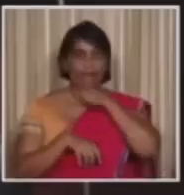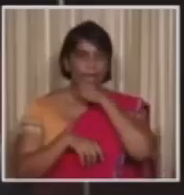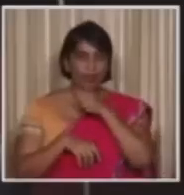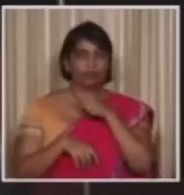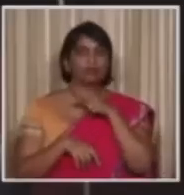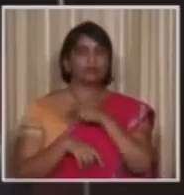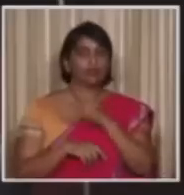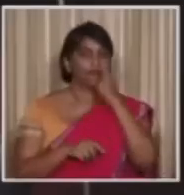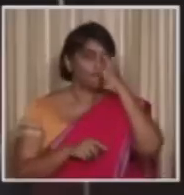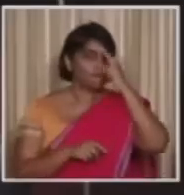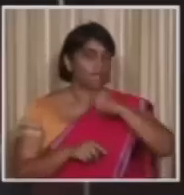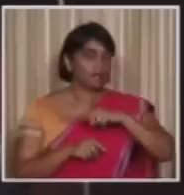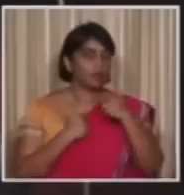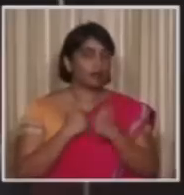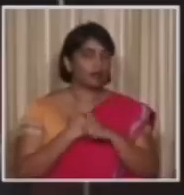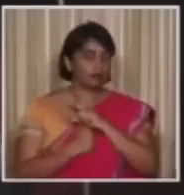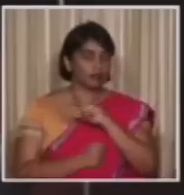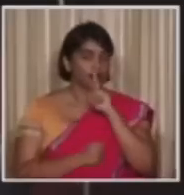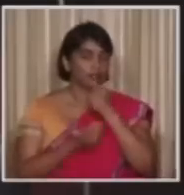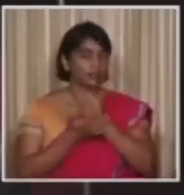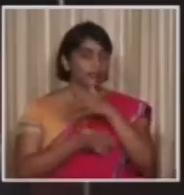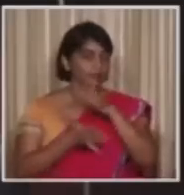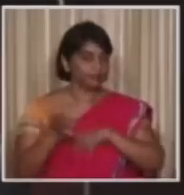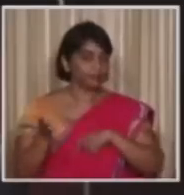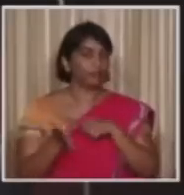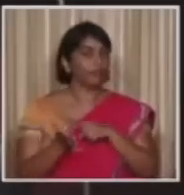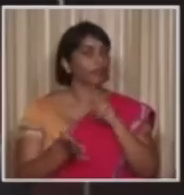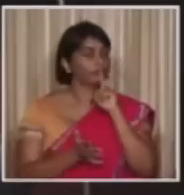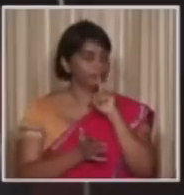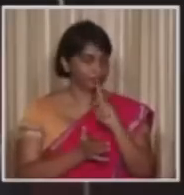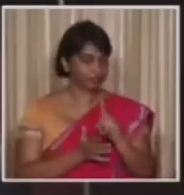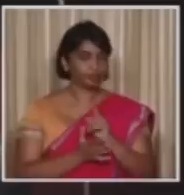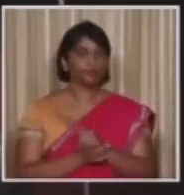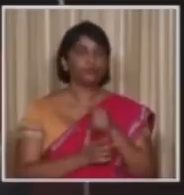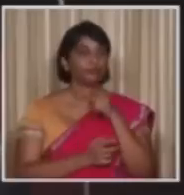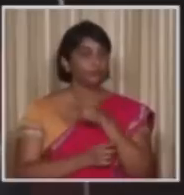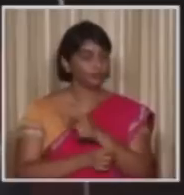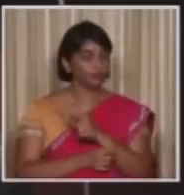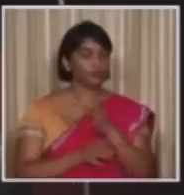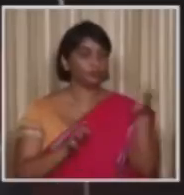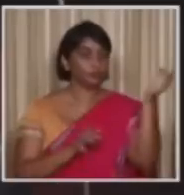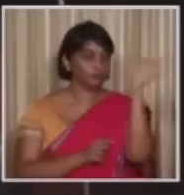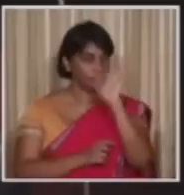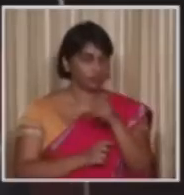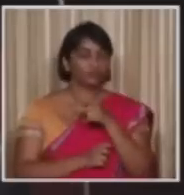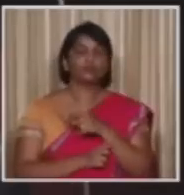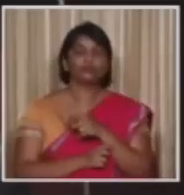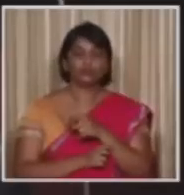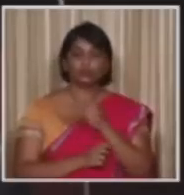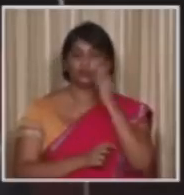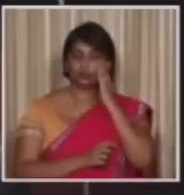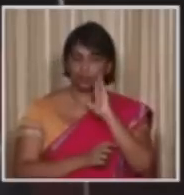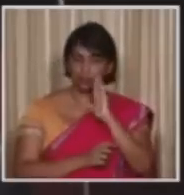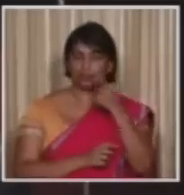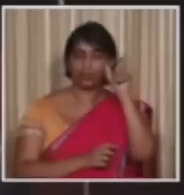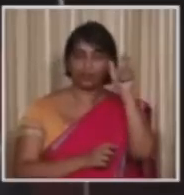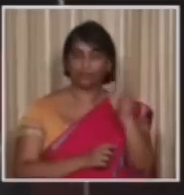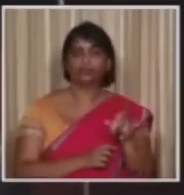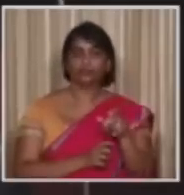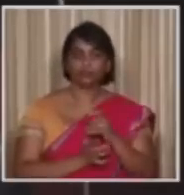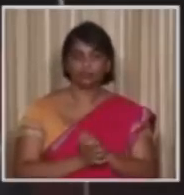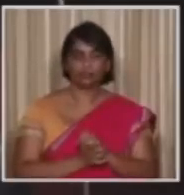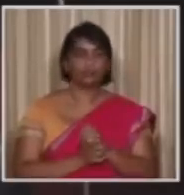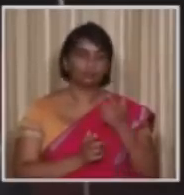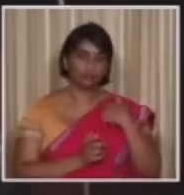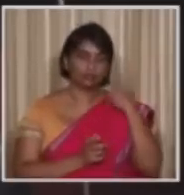මේ විශ්වාසය ඇති කරන්න මේකේ කියනවා, මේ ලියුමනේම කියනවා, හරිද, ඒකට පත් කරන්න ඕනේ කියලා ස්වාධීන කෙනෙක්. මේක